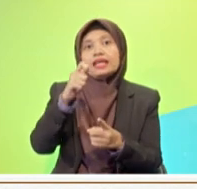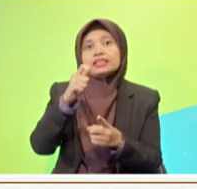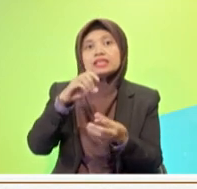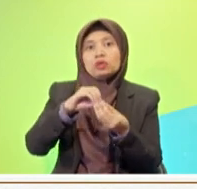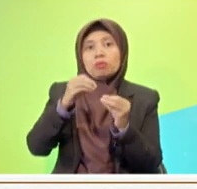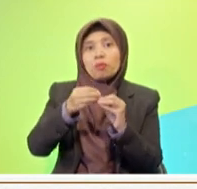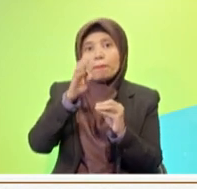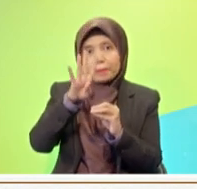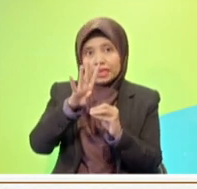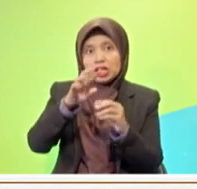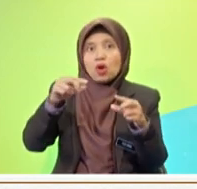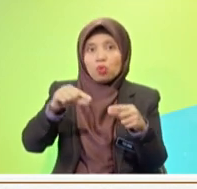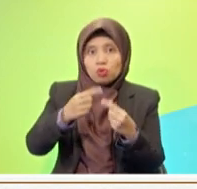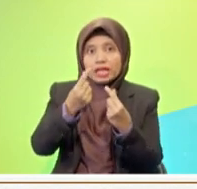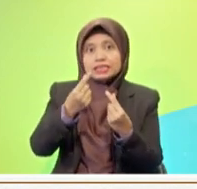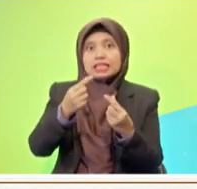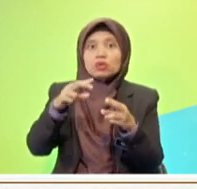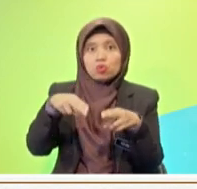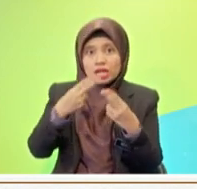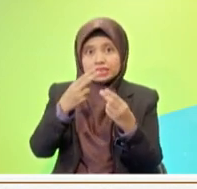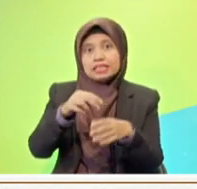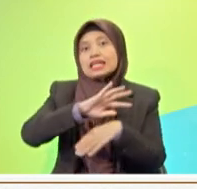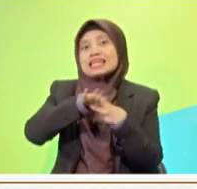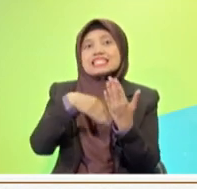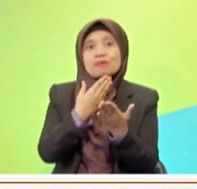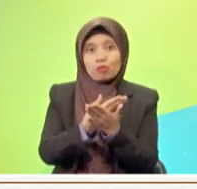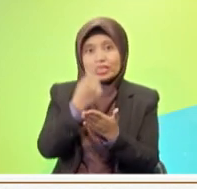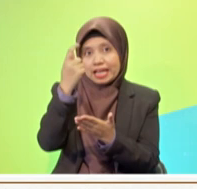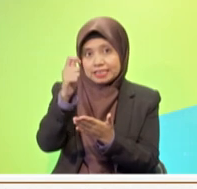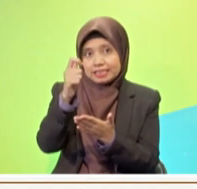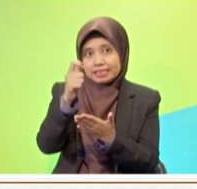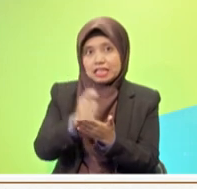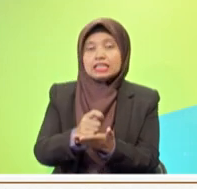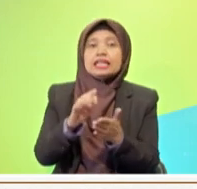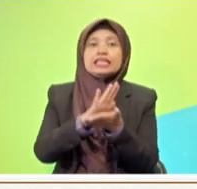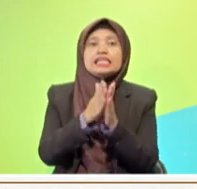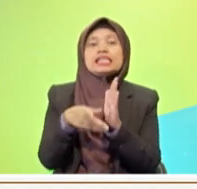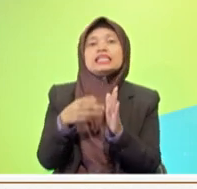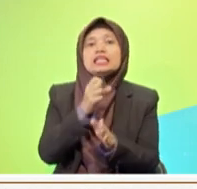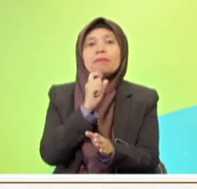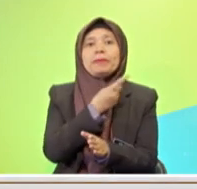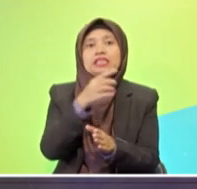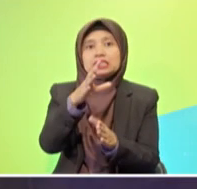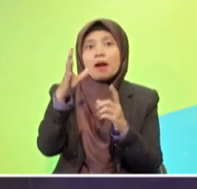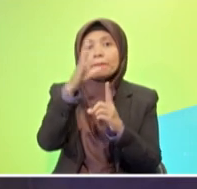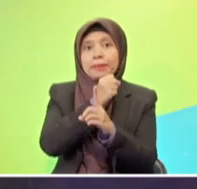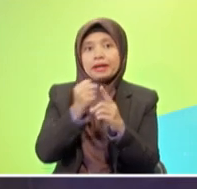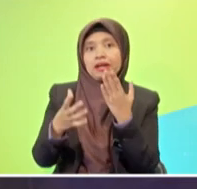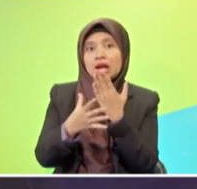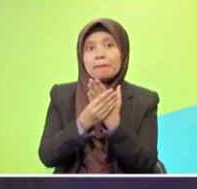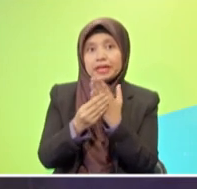ialah ulasan keseluruhan kedua-dua teks jadi kita akan mencapai lah kemahiran yang diharapkan tadi Irfan berba